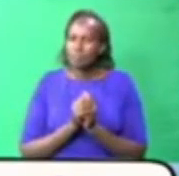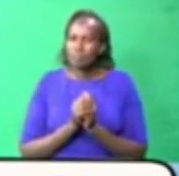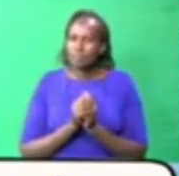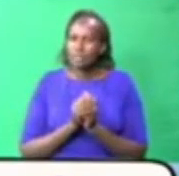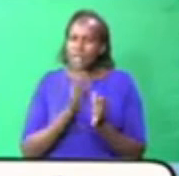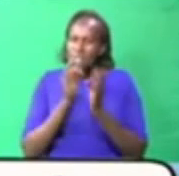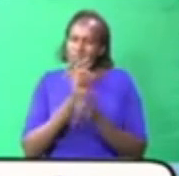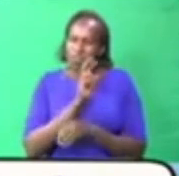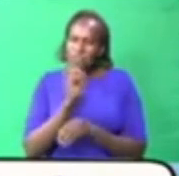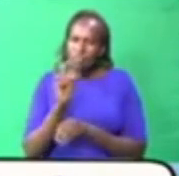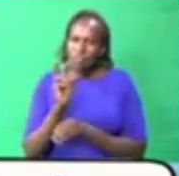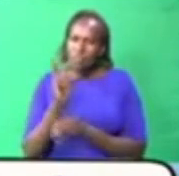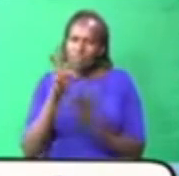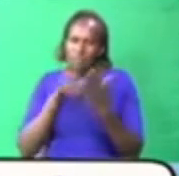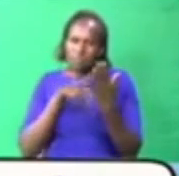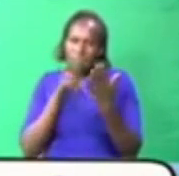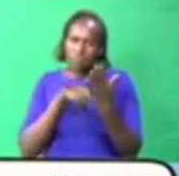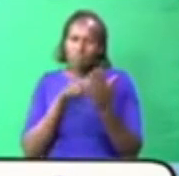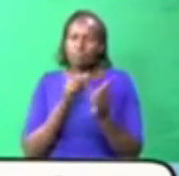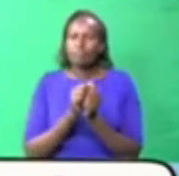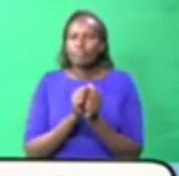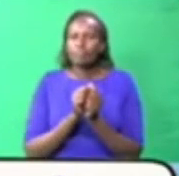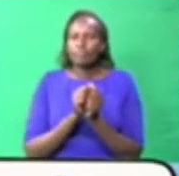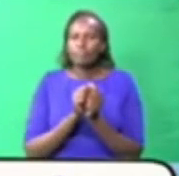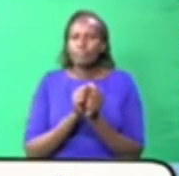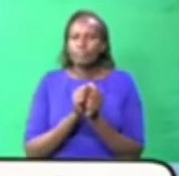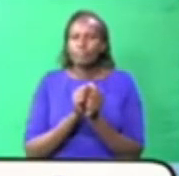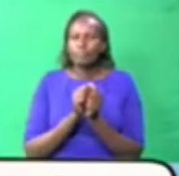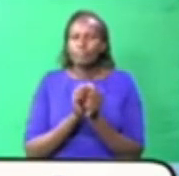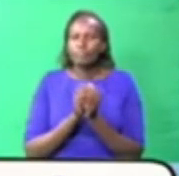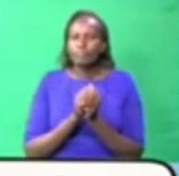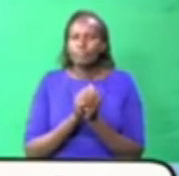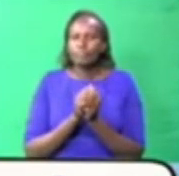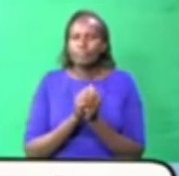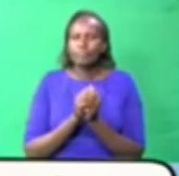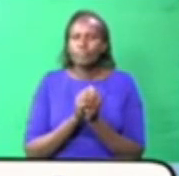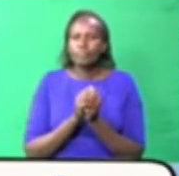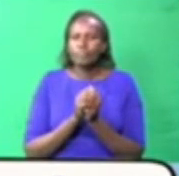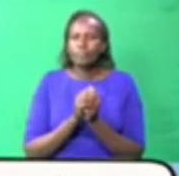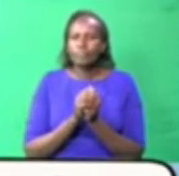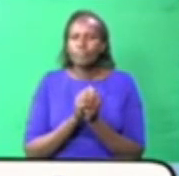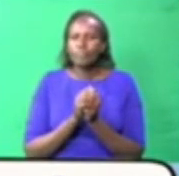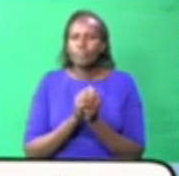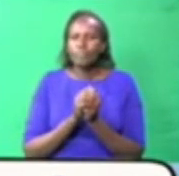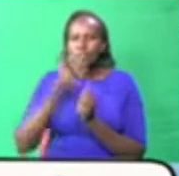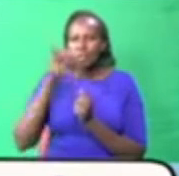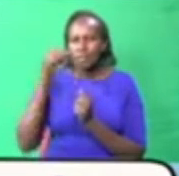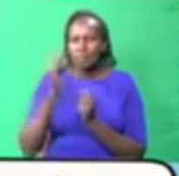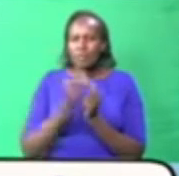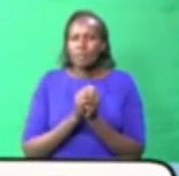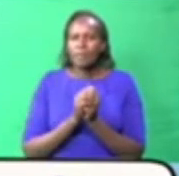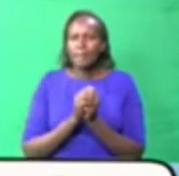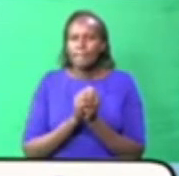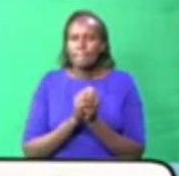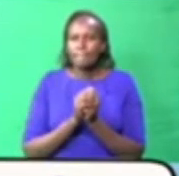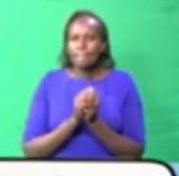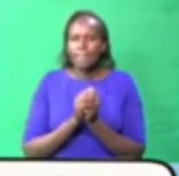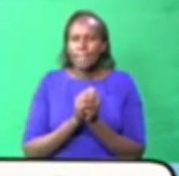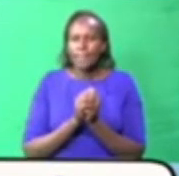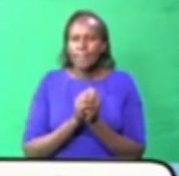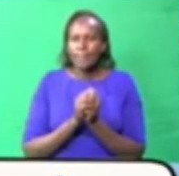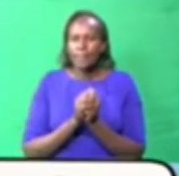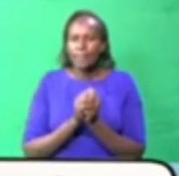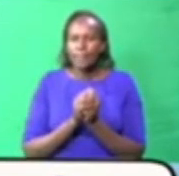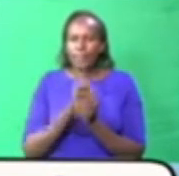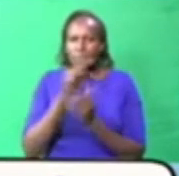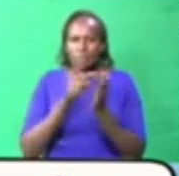Ukiangalia wacha tusome ile scripture, tunaweza ikawa maybe in the NIV version, Jeremiah 16 verse 14 to verse 16. This is what